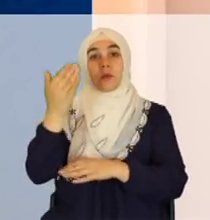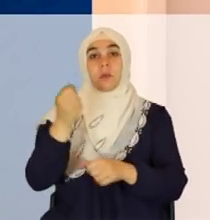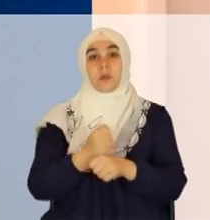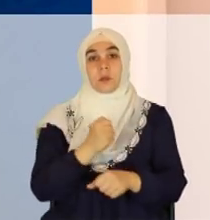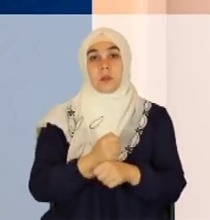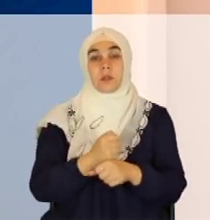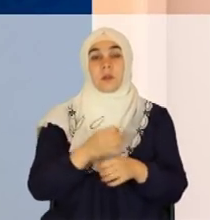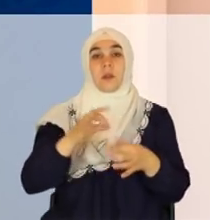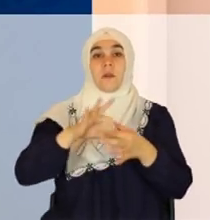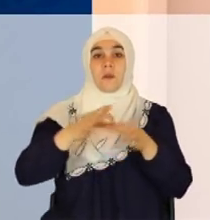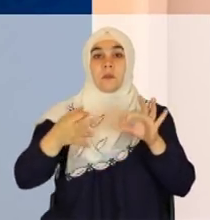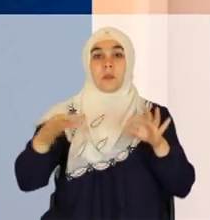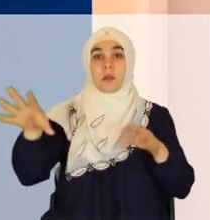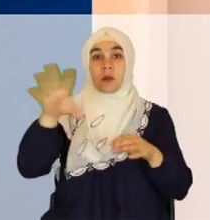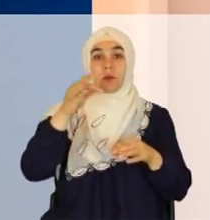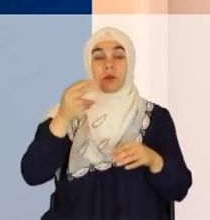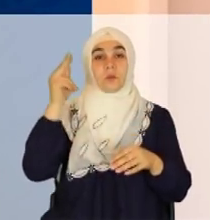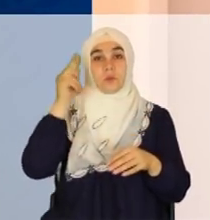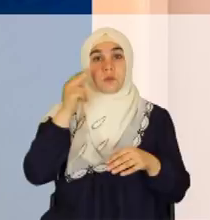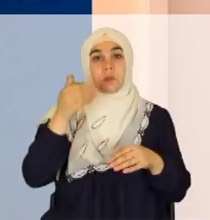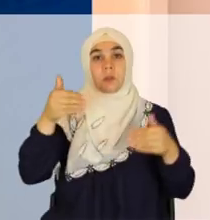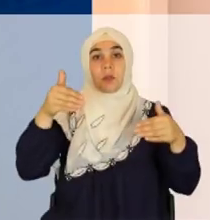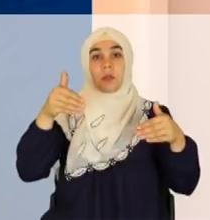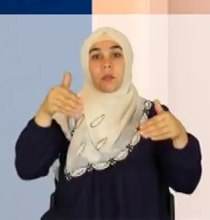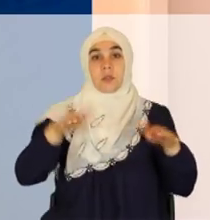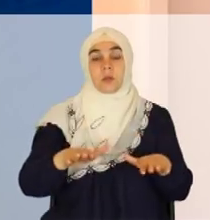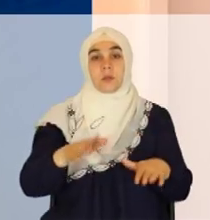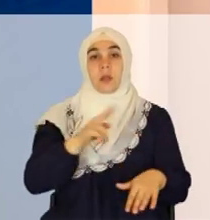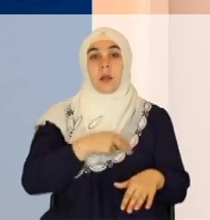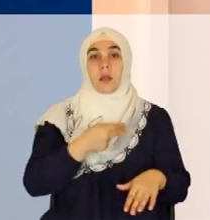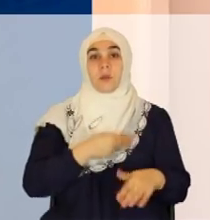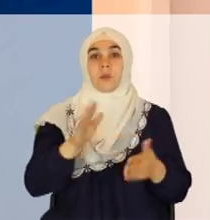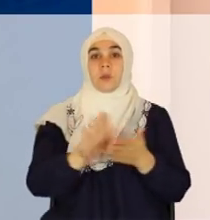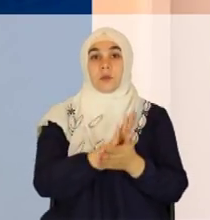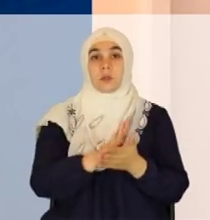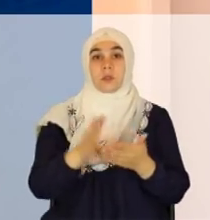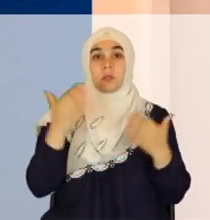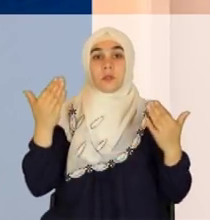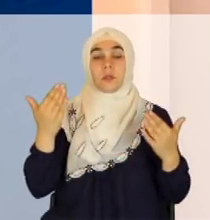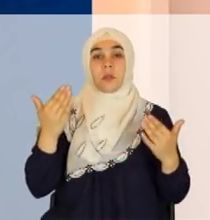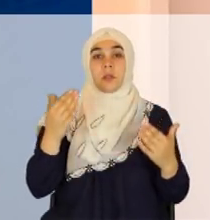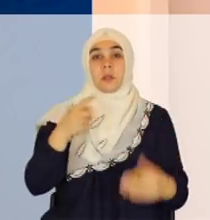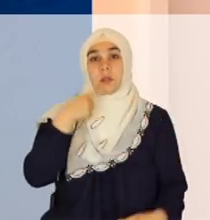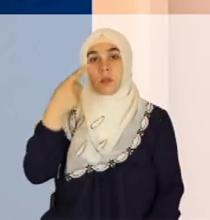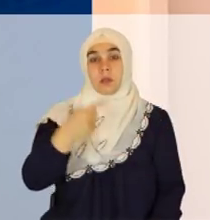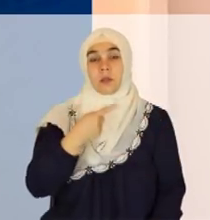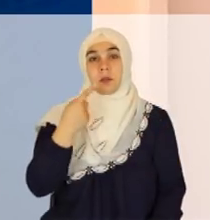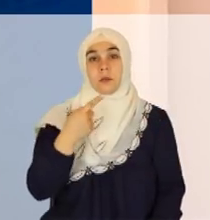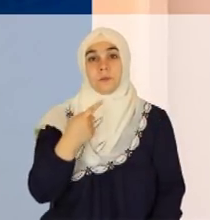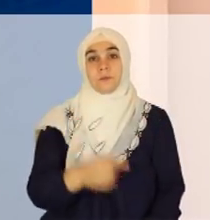ibodatlarni, vositalarni o'rganishga kirishamiz. Qalbni tozalash vositalari deyilganda